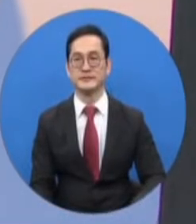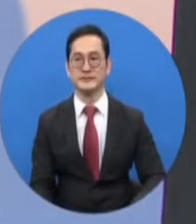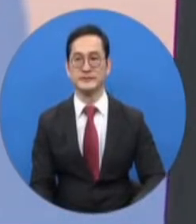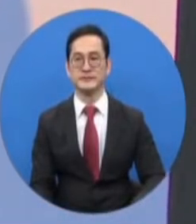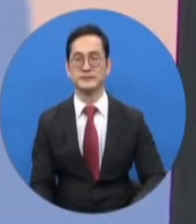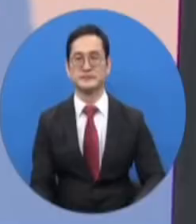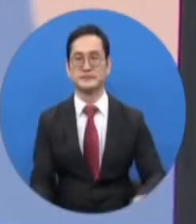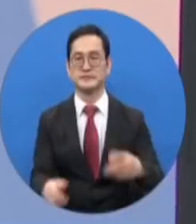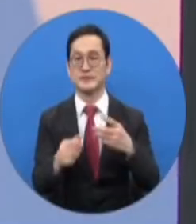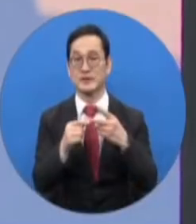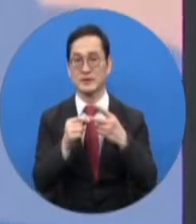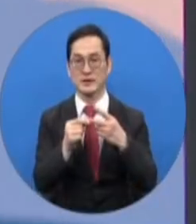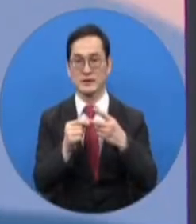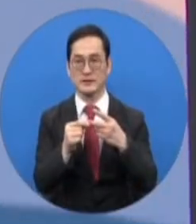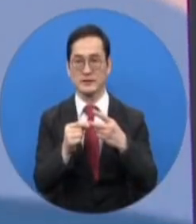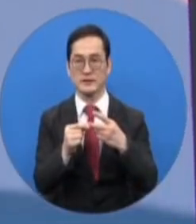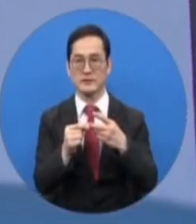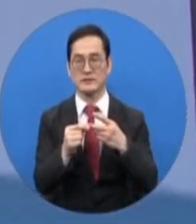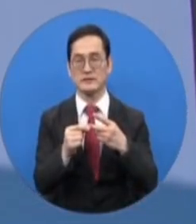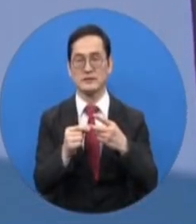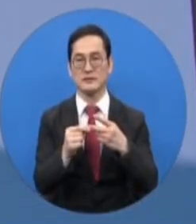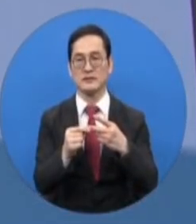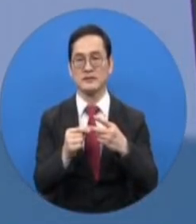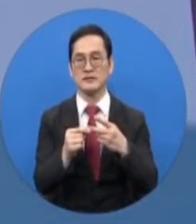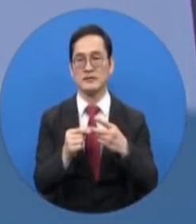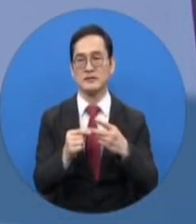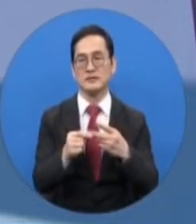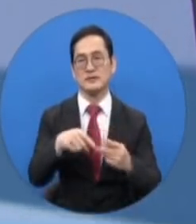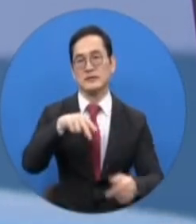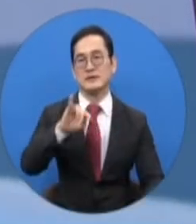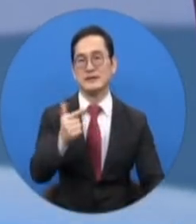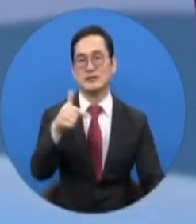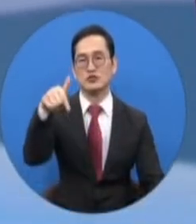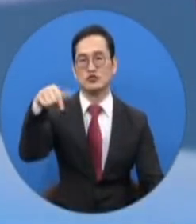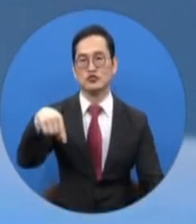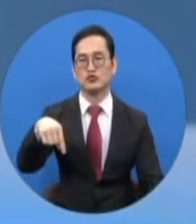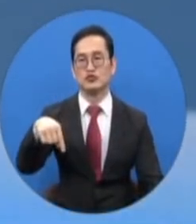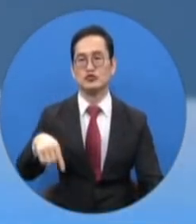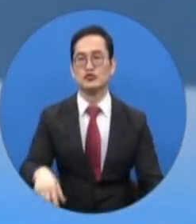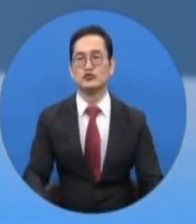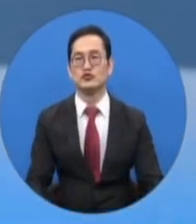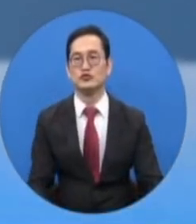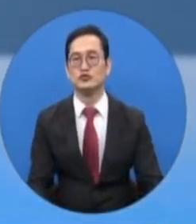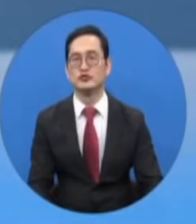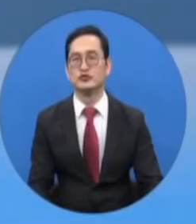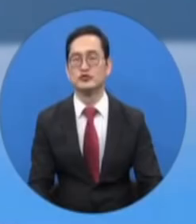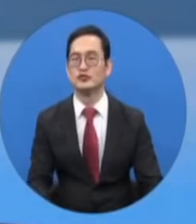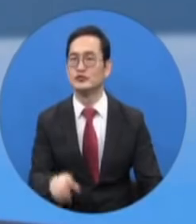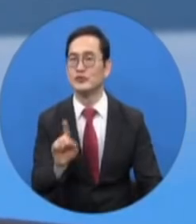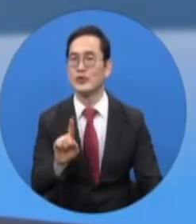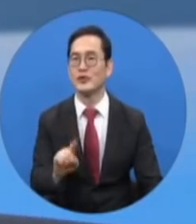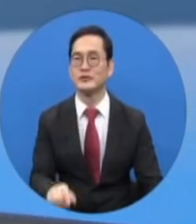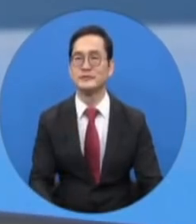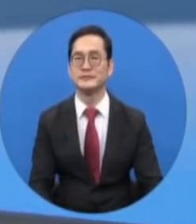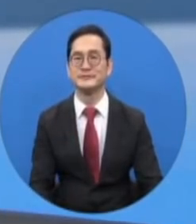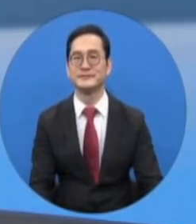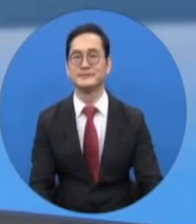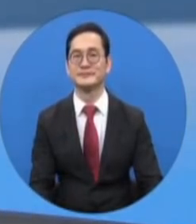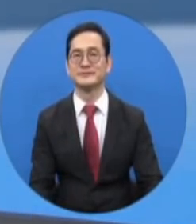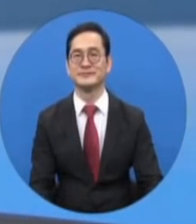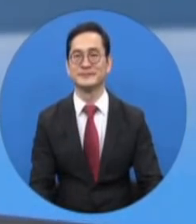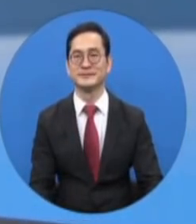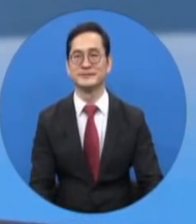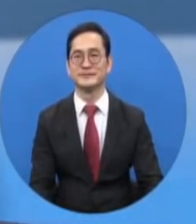두 번째 키워드는 바로 이겁니다. 신구. 니들이 개맛을 알아? 신구 선생님이 아니라 경향신문